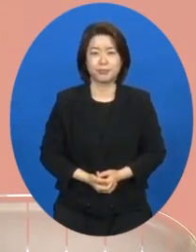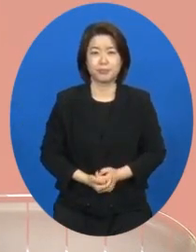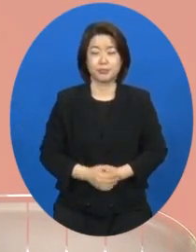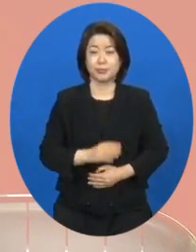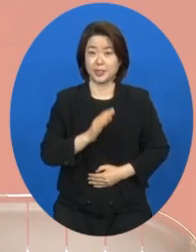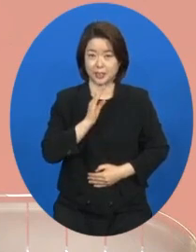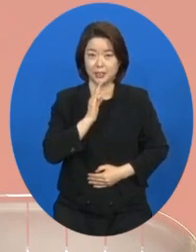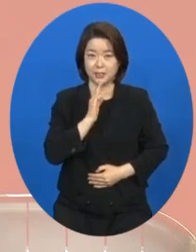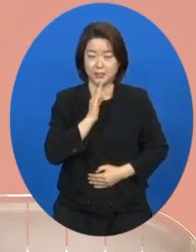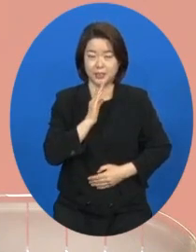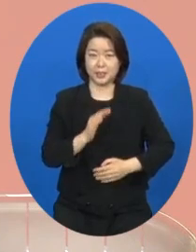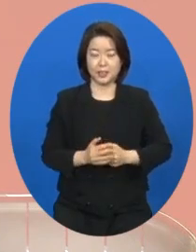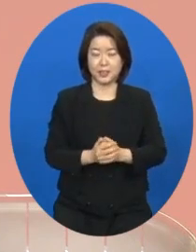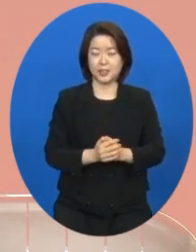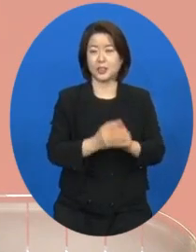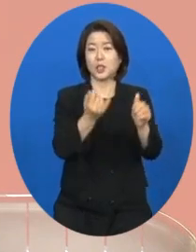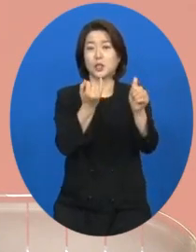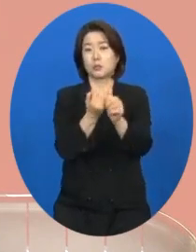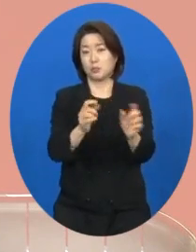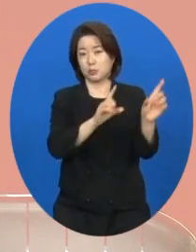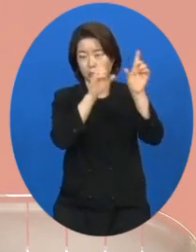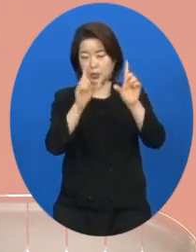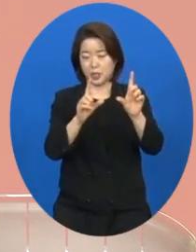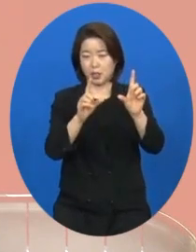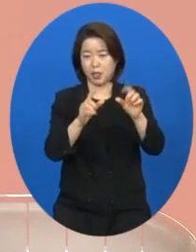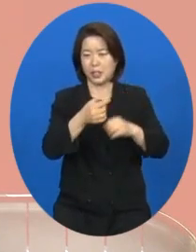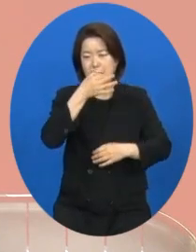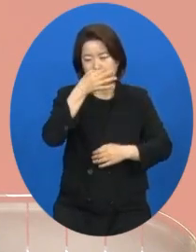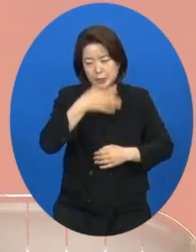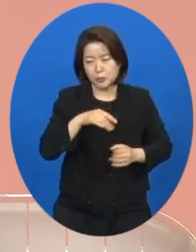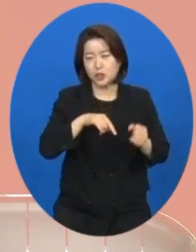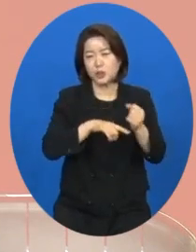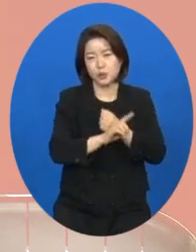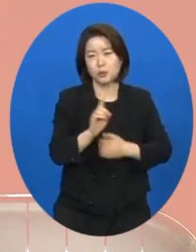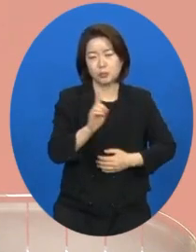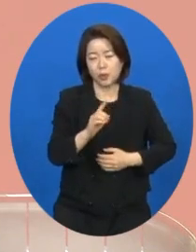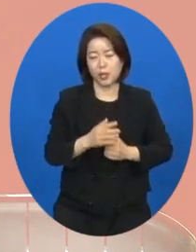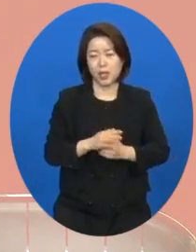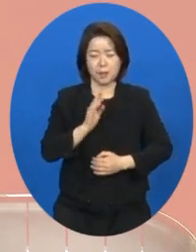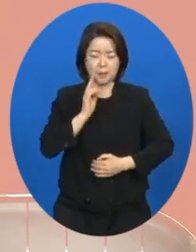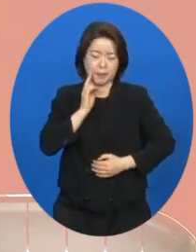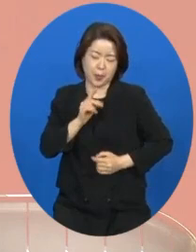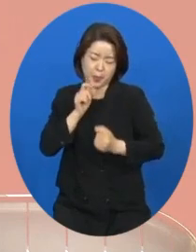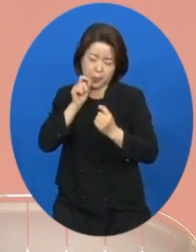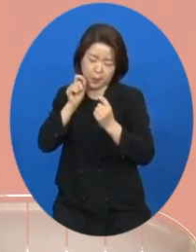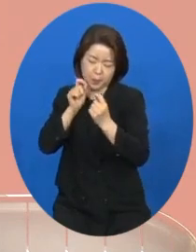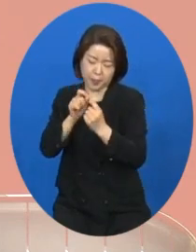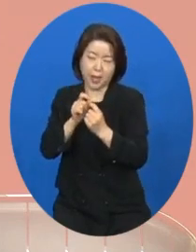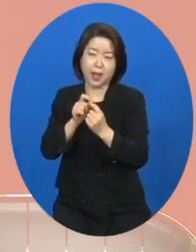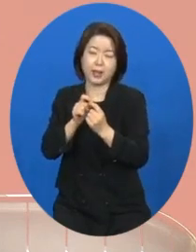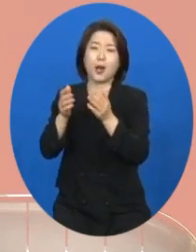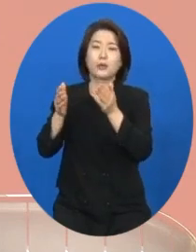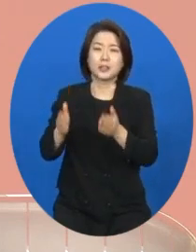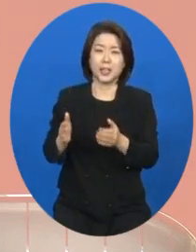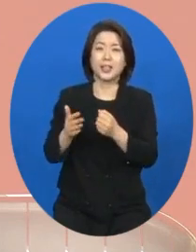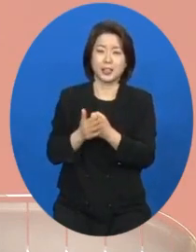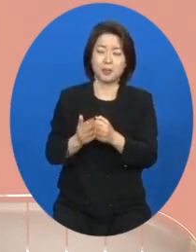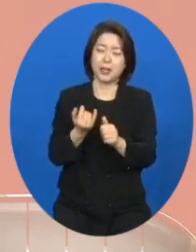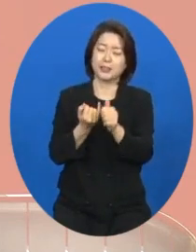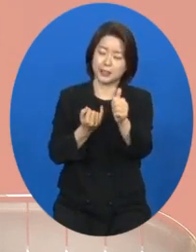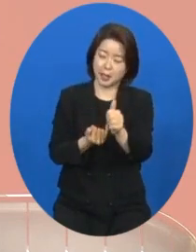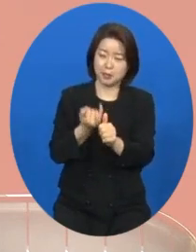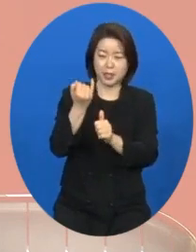실제로 부부 생활에 쉽지 않음은 너무 가까웠기 때문입니다. 남편과 아내 사이가 너무